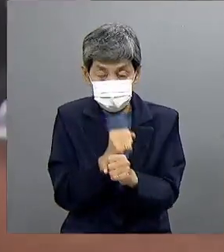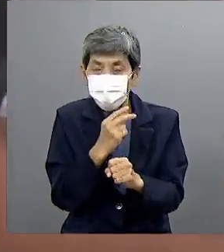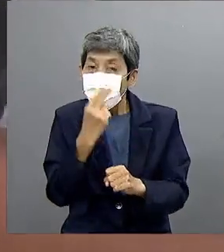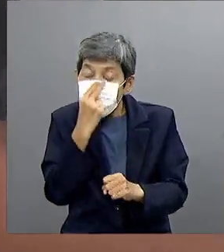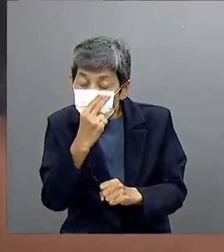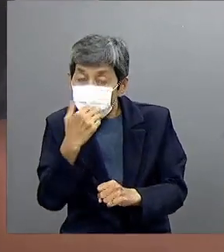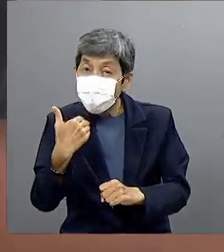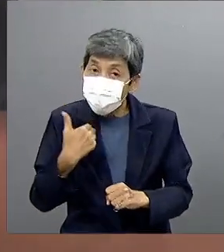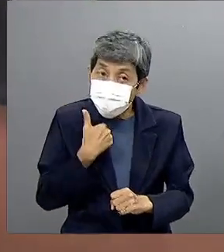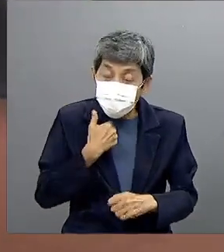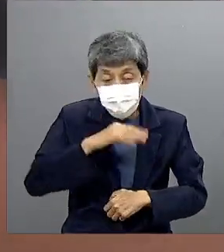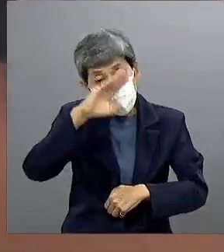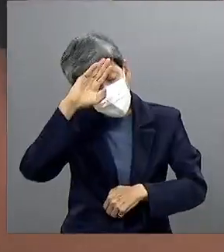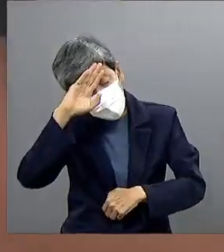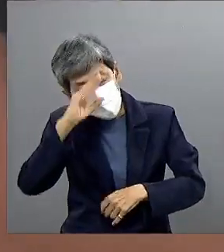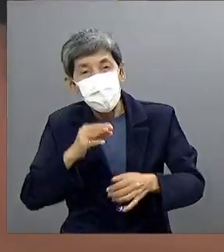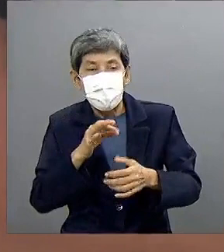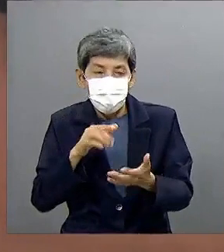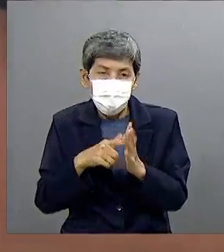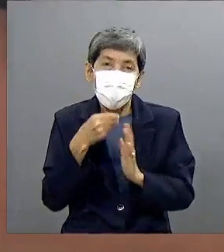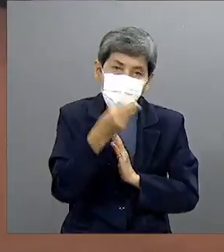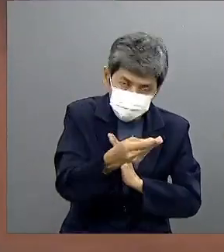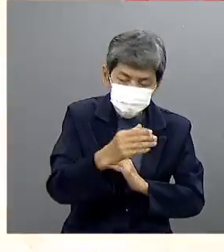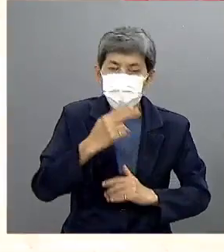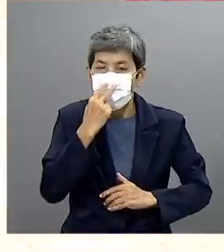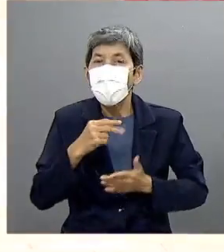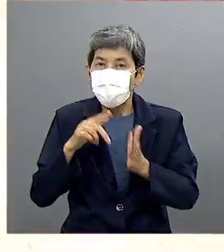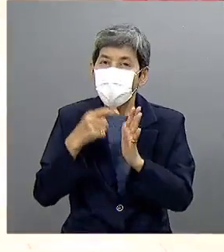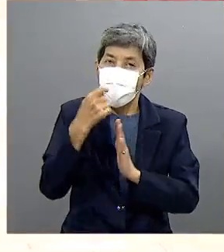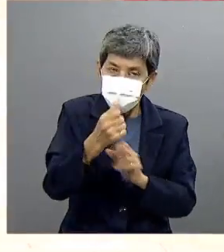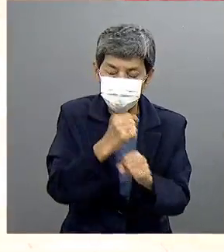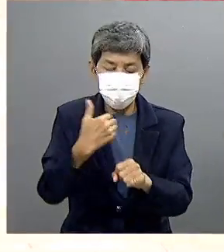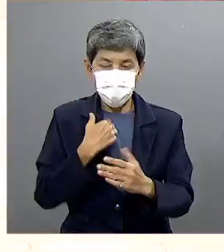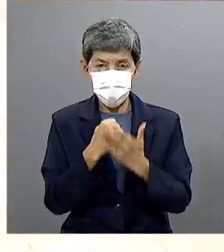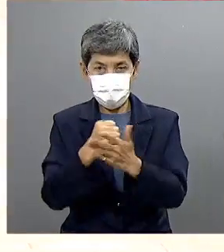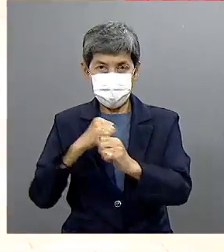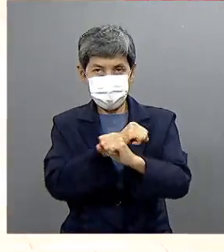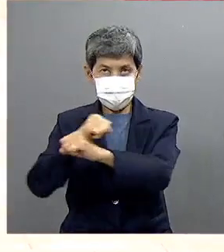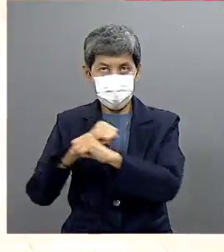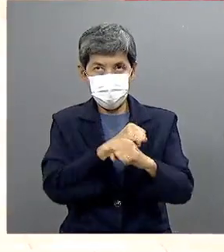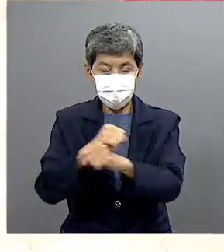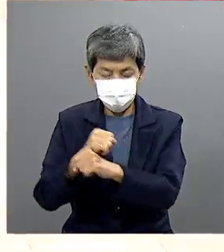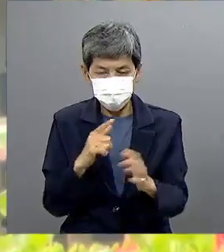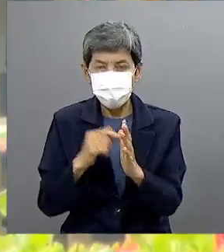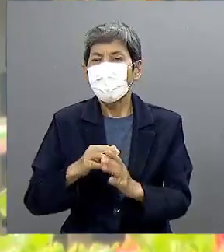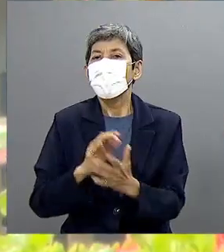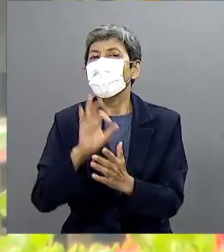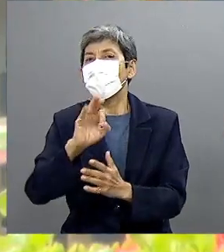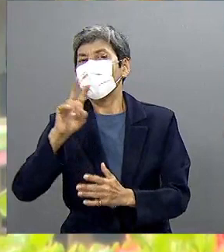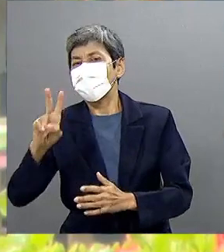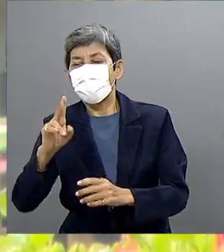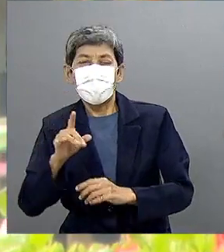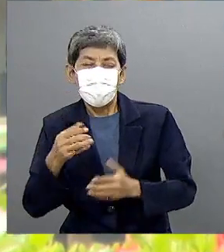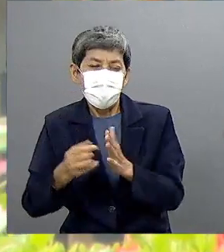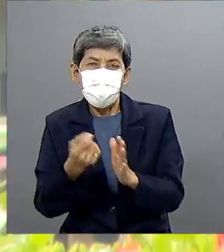การของผู้ติดเชื้อเพื่อความปลอดภัยของผู้ป่วยซึ่งก็จะช่วยป้องกันการดื้อยาฟาวิพิราเวียแล้วก็ผลกระทบที่เกิด